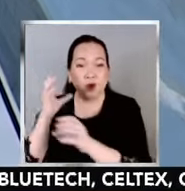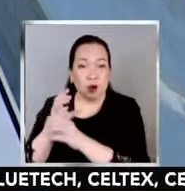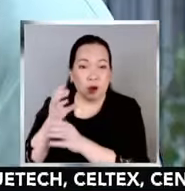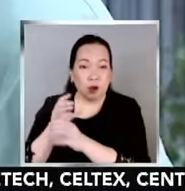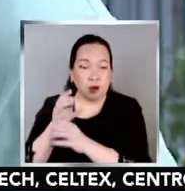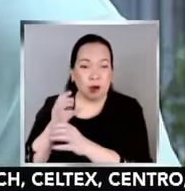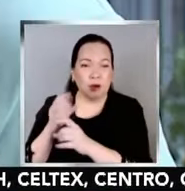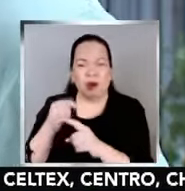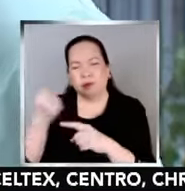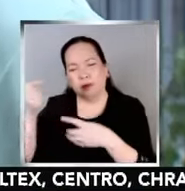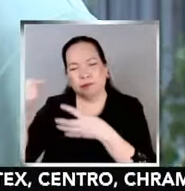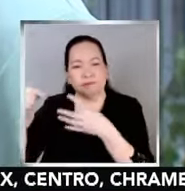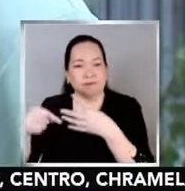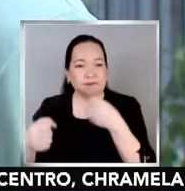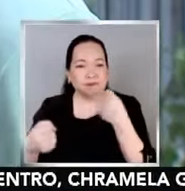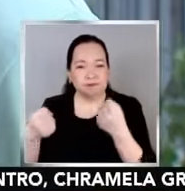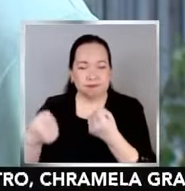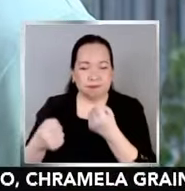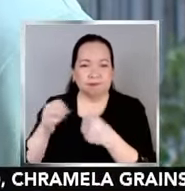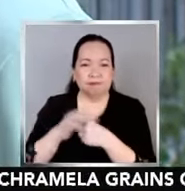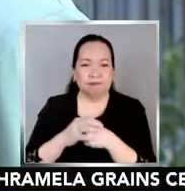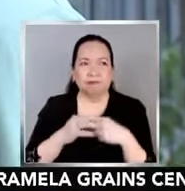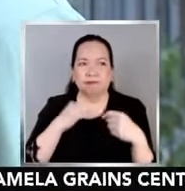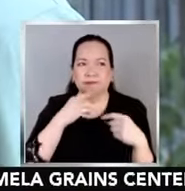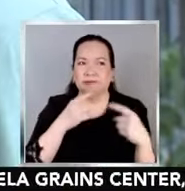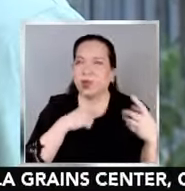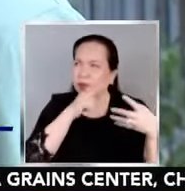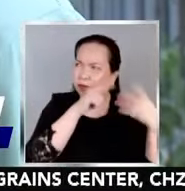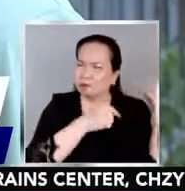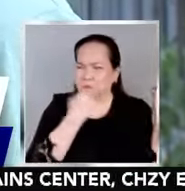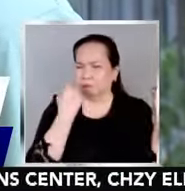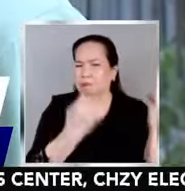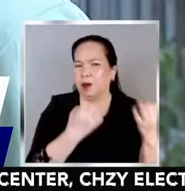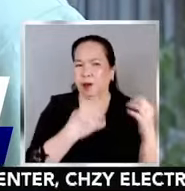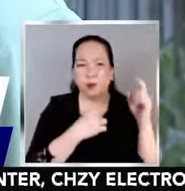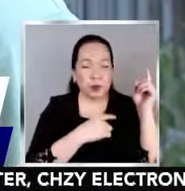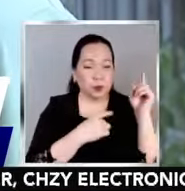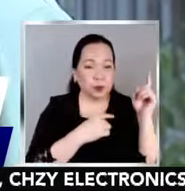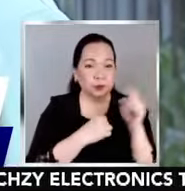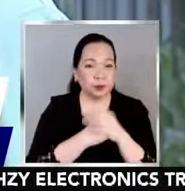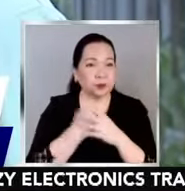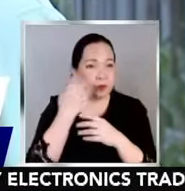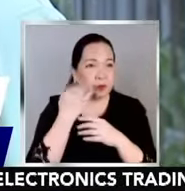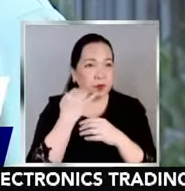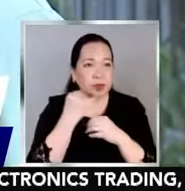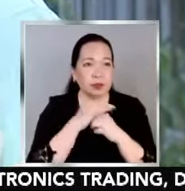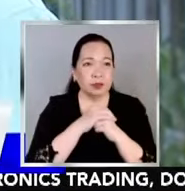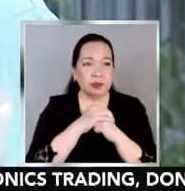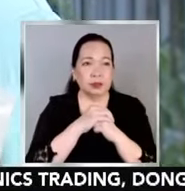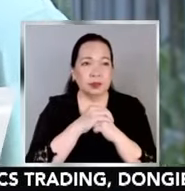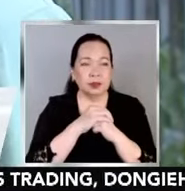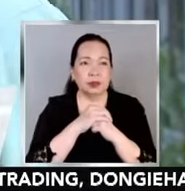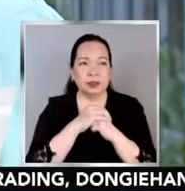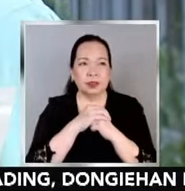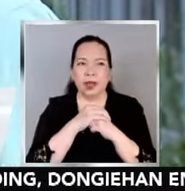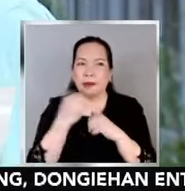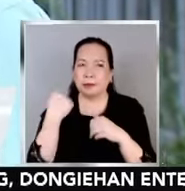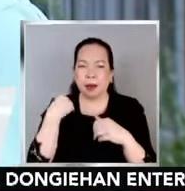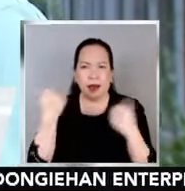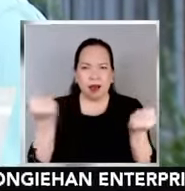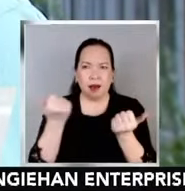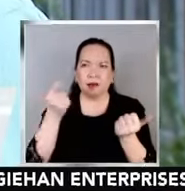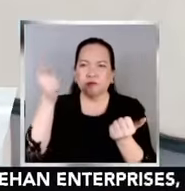sasakyan. Marami naman po, sir. Kasi sir, wala pang available na plate na binibigay